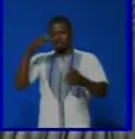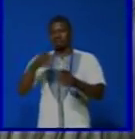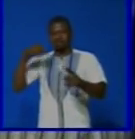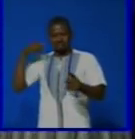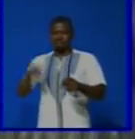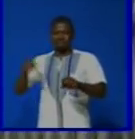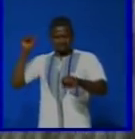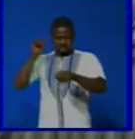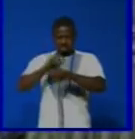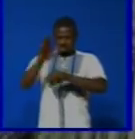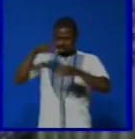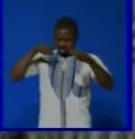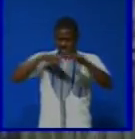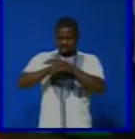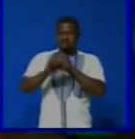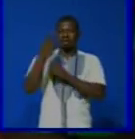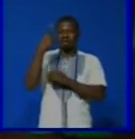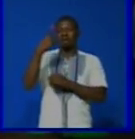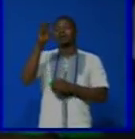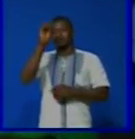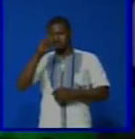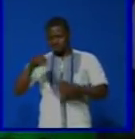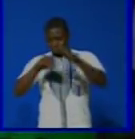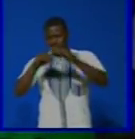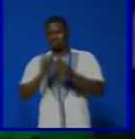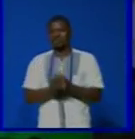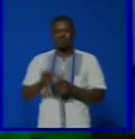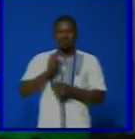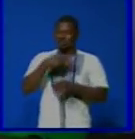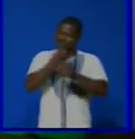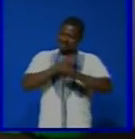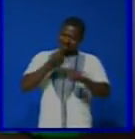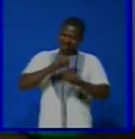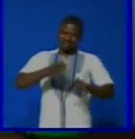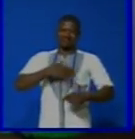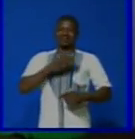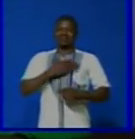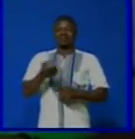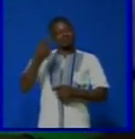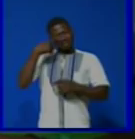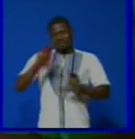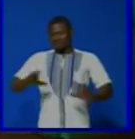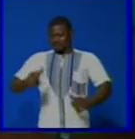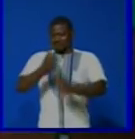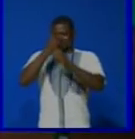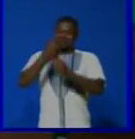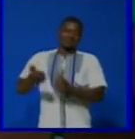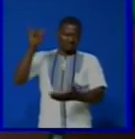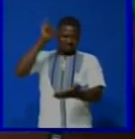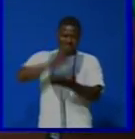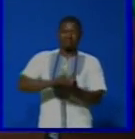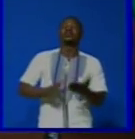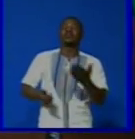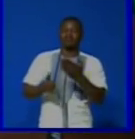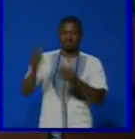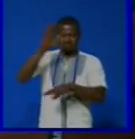but par 1-0. On est très très content d'avoir remporté la coupe ce soir. Depuis qu'on a commencé